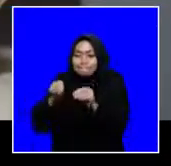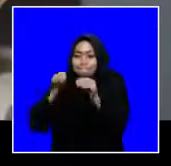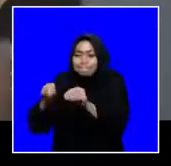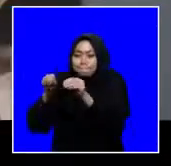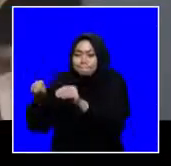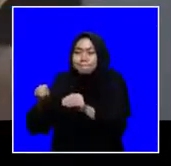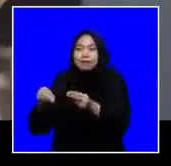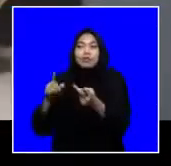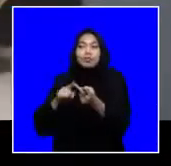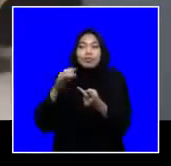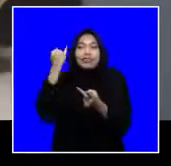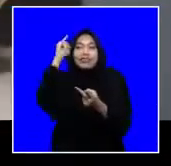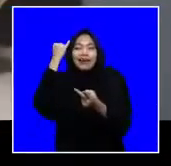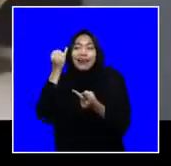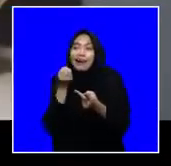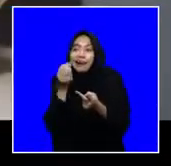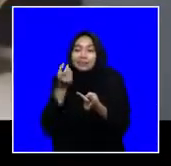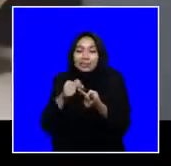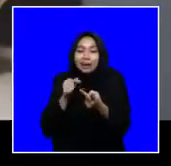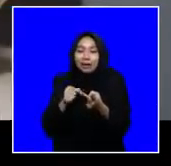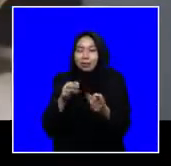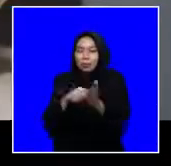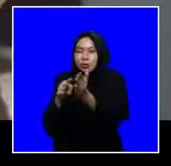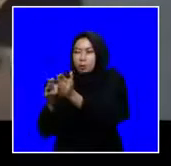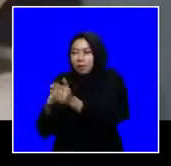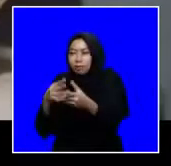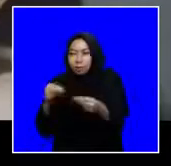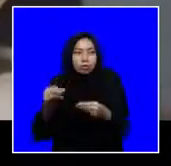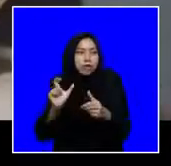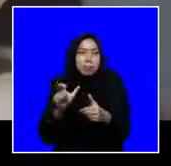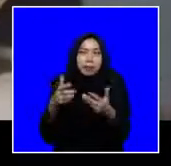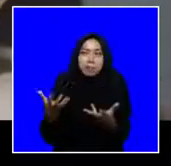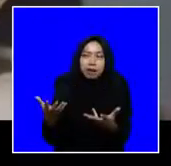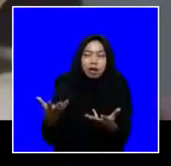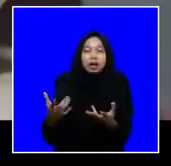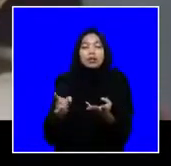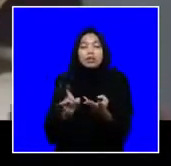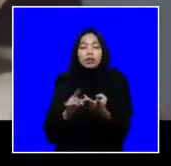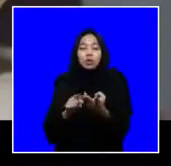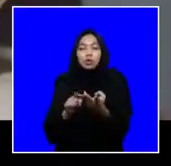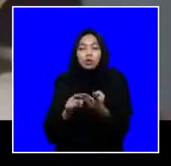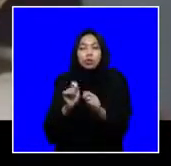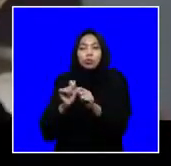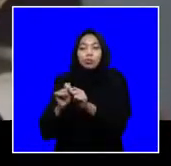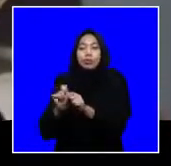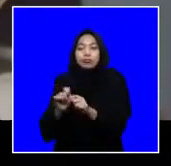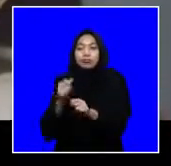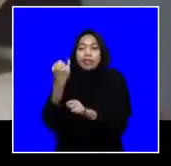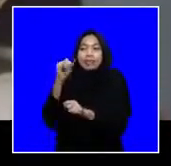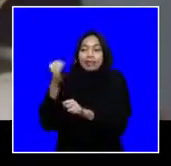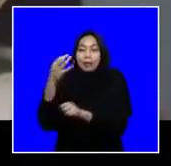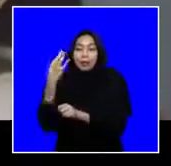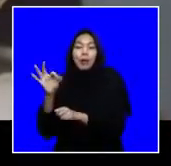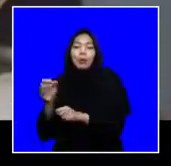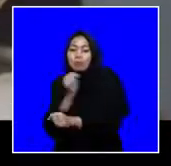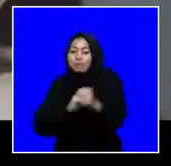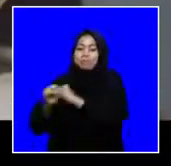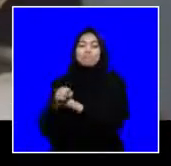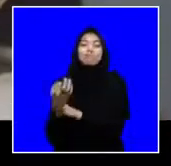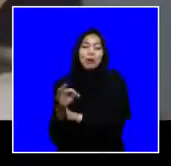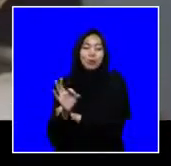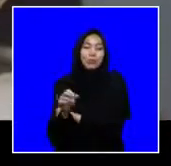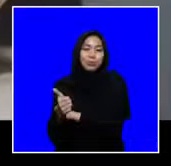sebuah ide, membuat suatu pemecahan masalah dan membuat gerakan dan gebrakan-gebrakan di dunia pendidikan khususnya karena